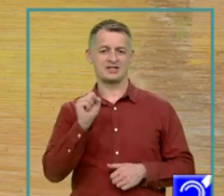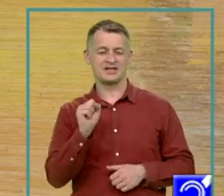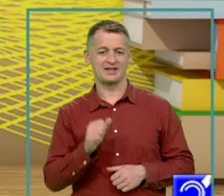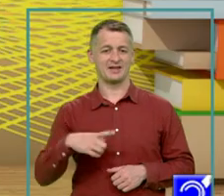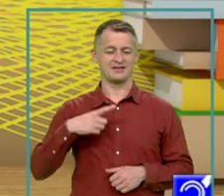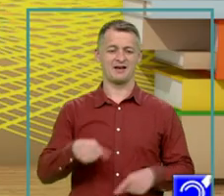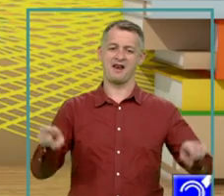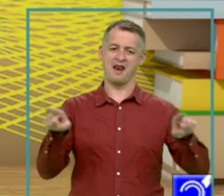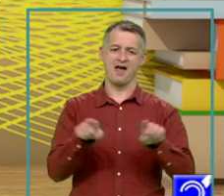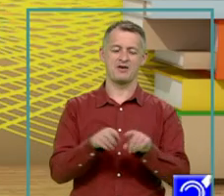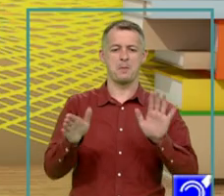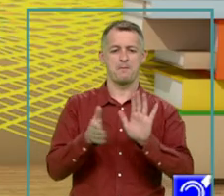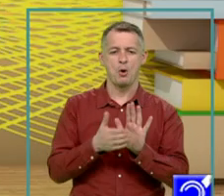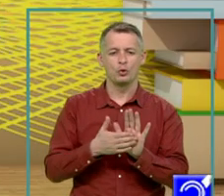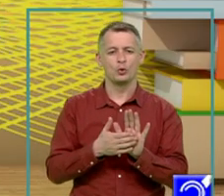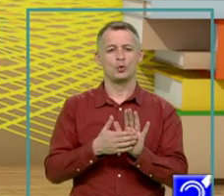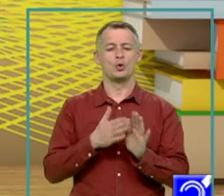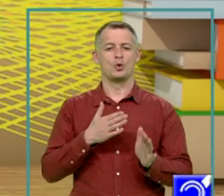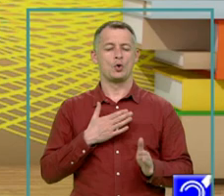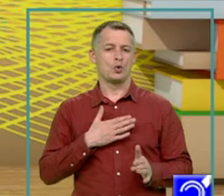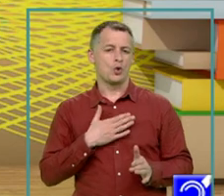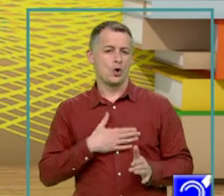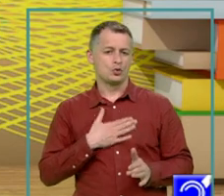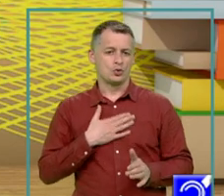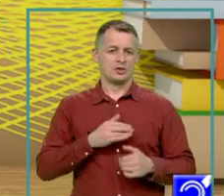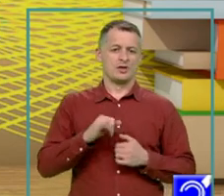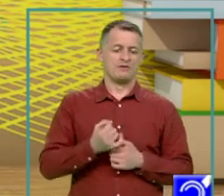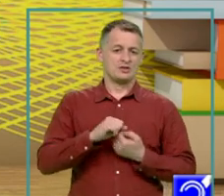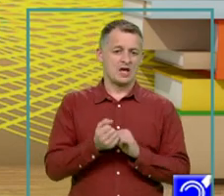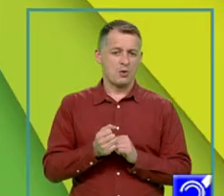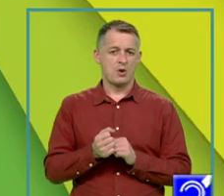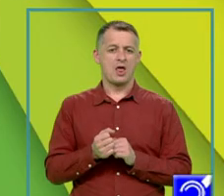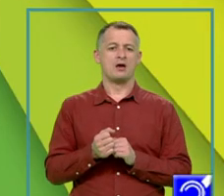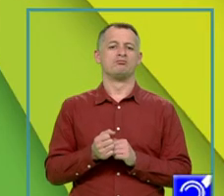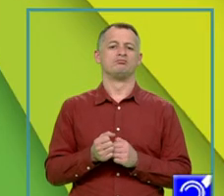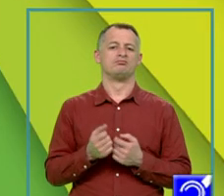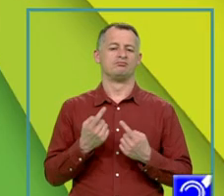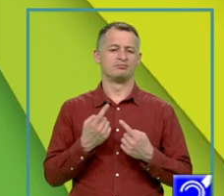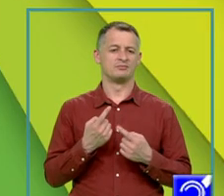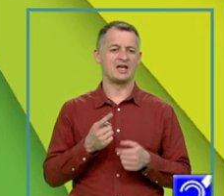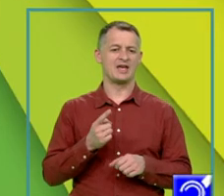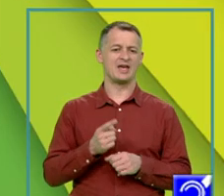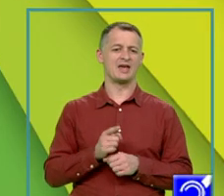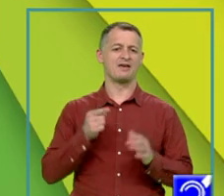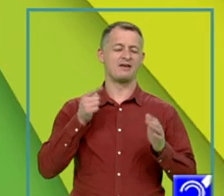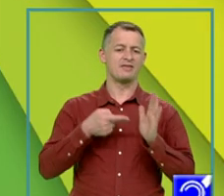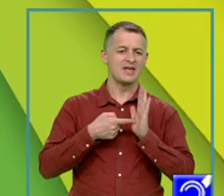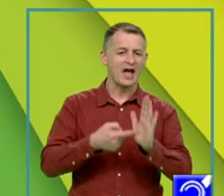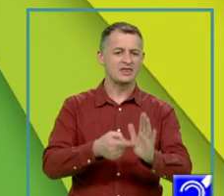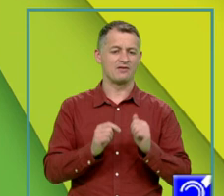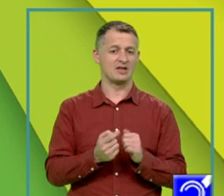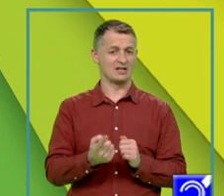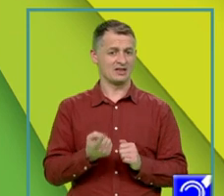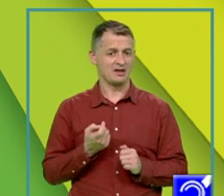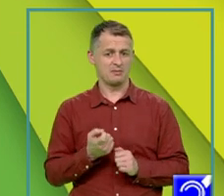modul conjunctiv sau la imperativ sau la indicativ pentru că este unul dintre cele patru moduri predicative